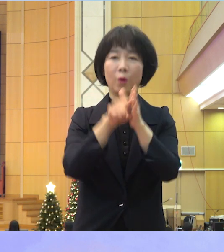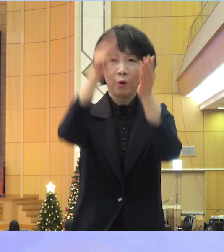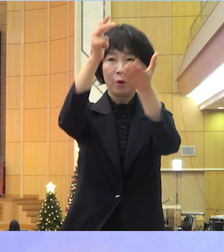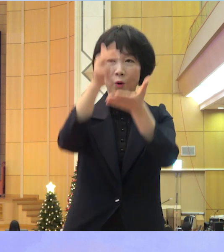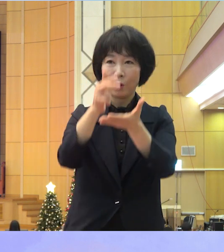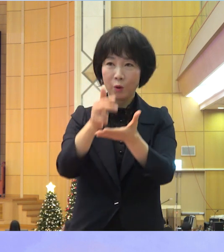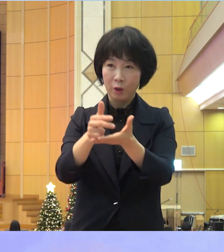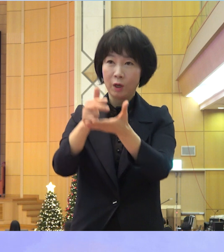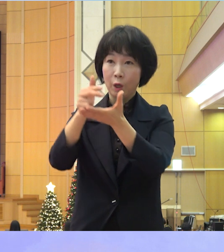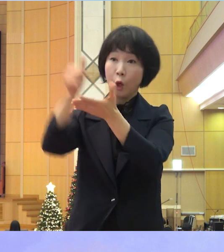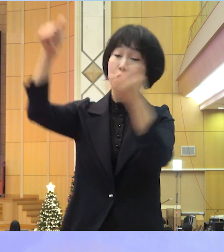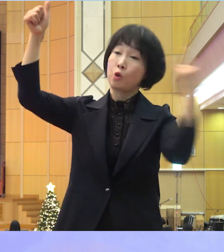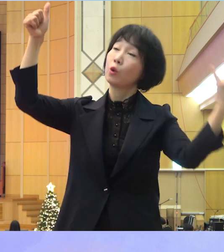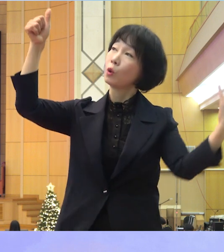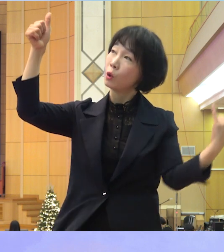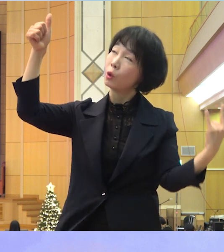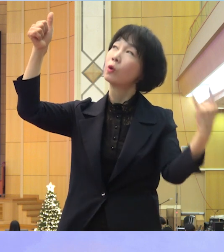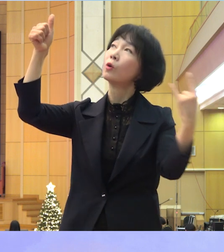맛보려고